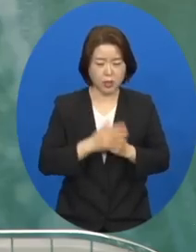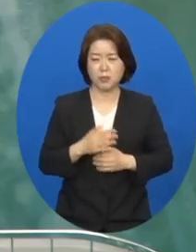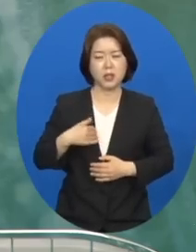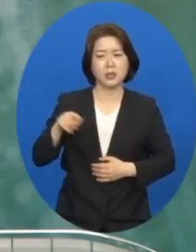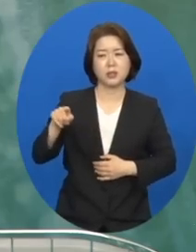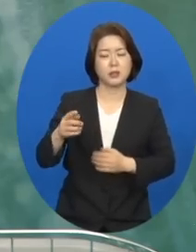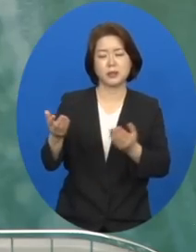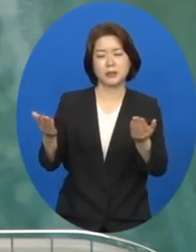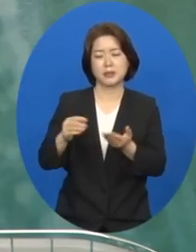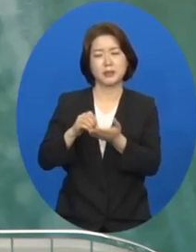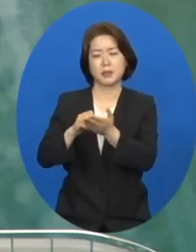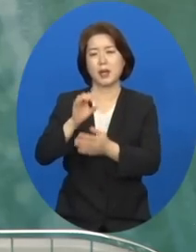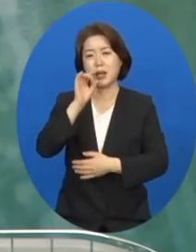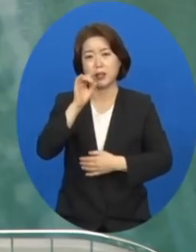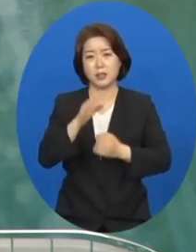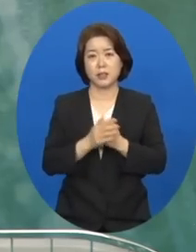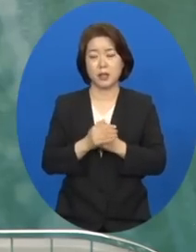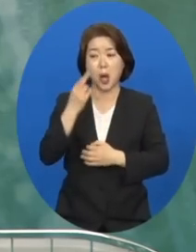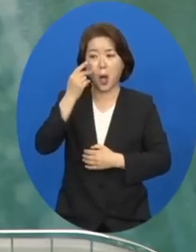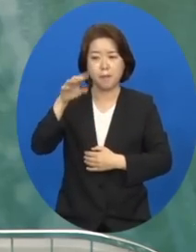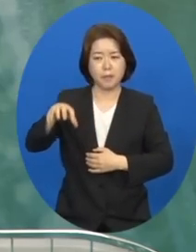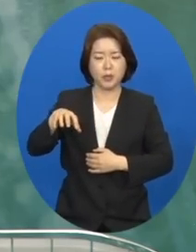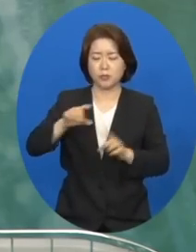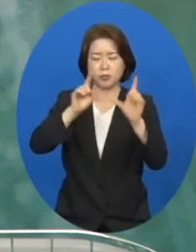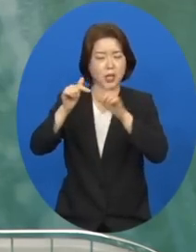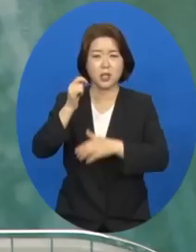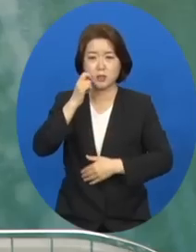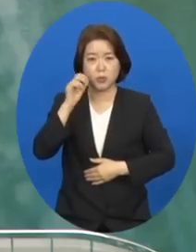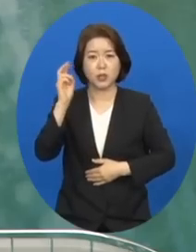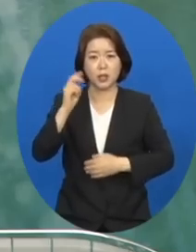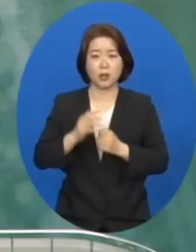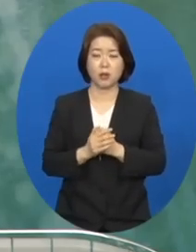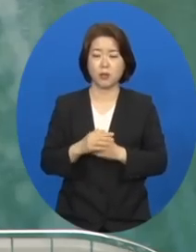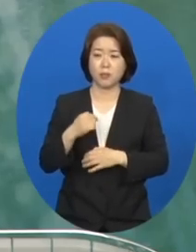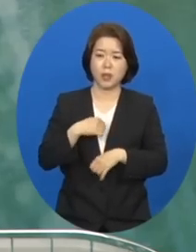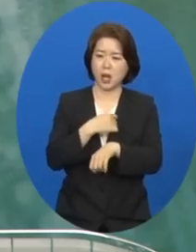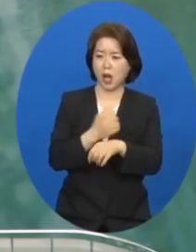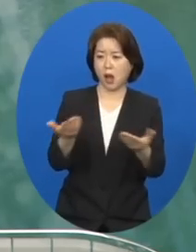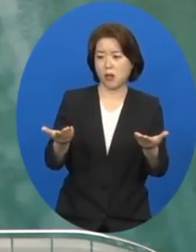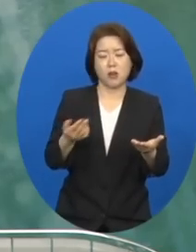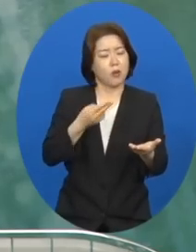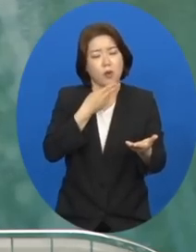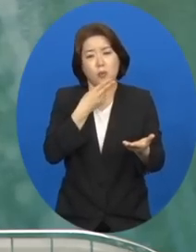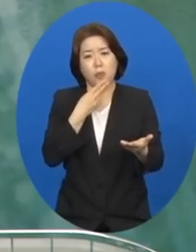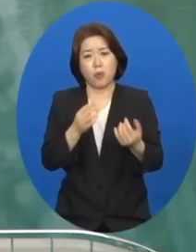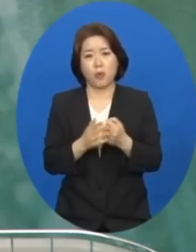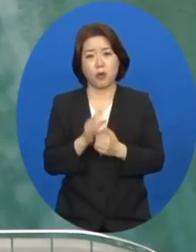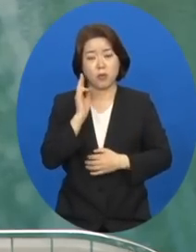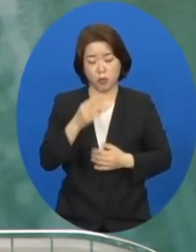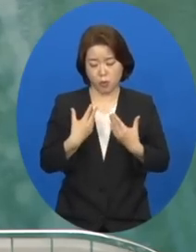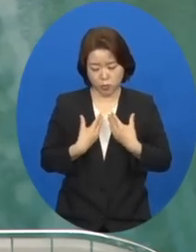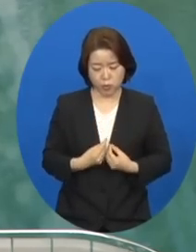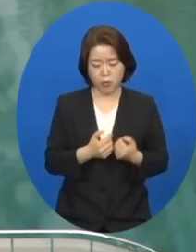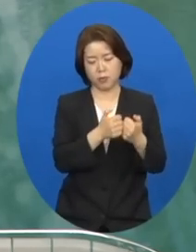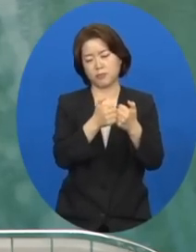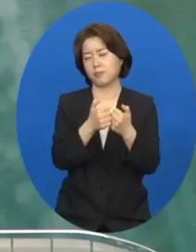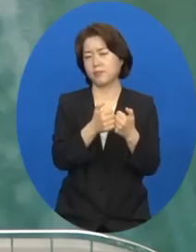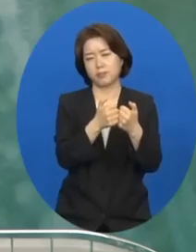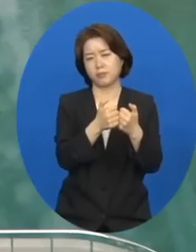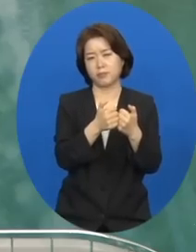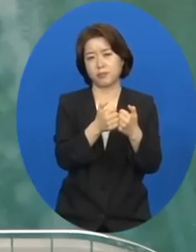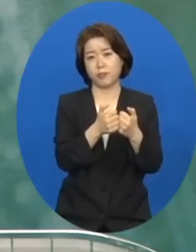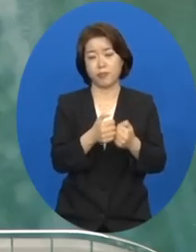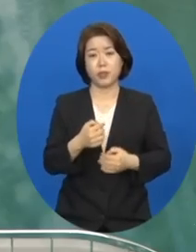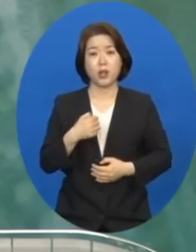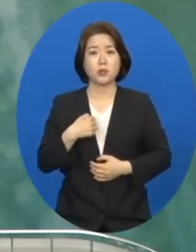못 할 것 같습니다 거기서 미국의 못 있을 것 같습니다 제가 뭘 할 수가 있겠어요 너무 낙심이 돼서 상담을 알아봤어 제